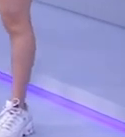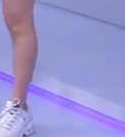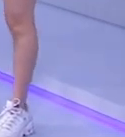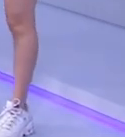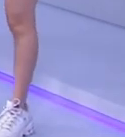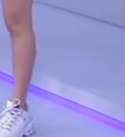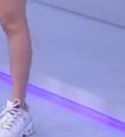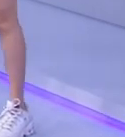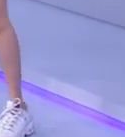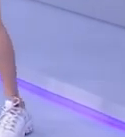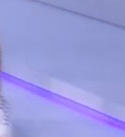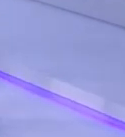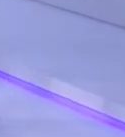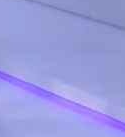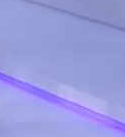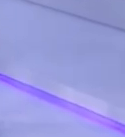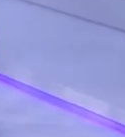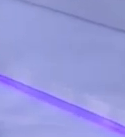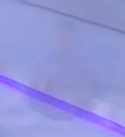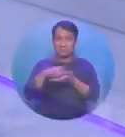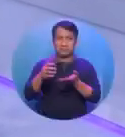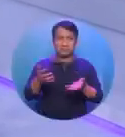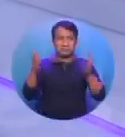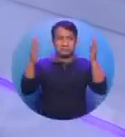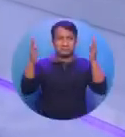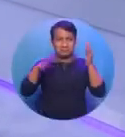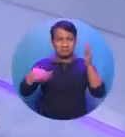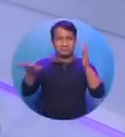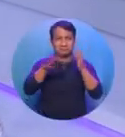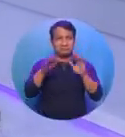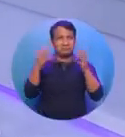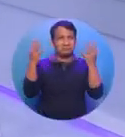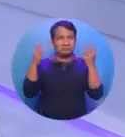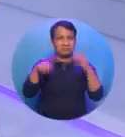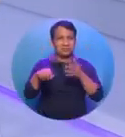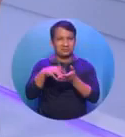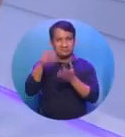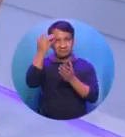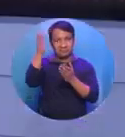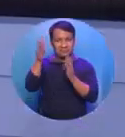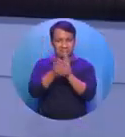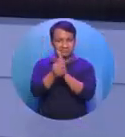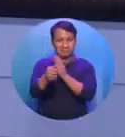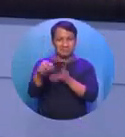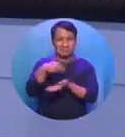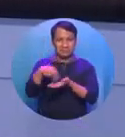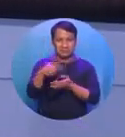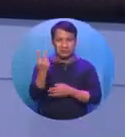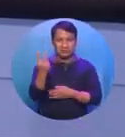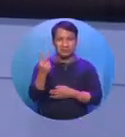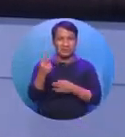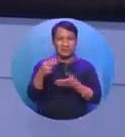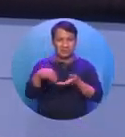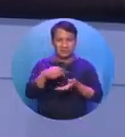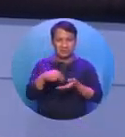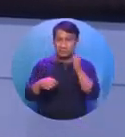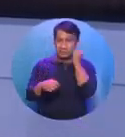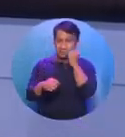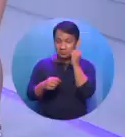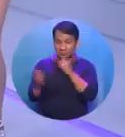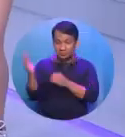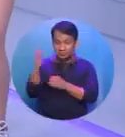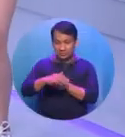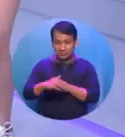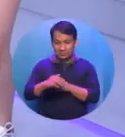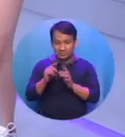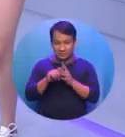Praktisado na sila. Oh, di ba? Palakpak naman dyan, direct. Ayos! At ganito pa naman yung araw natin,